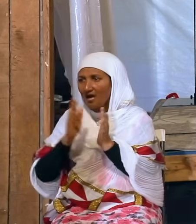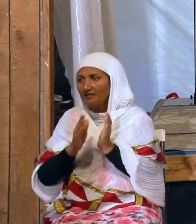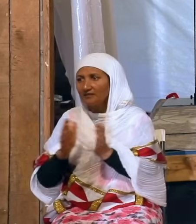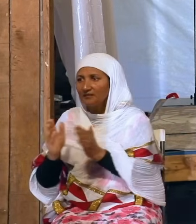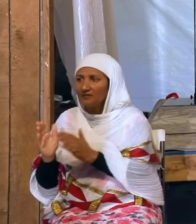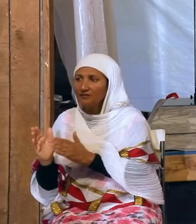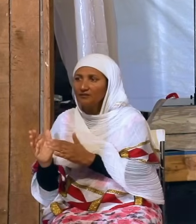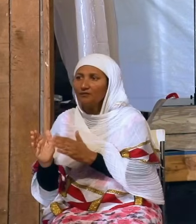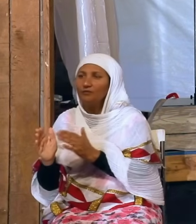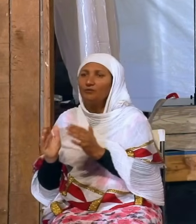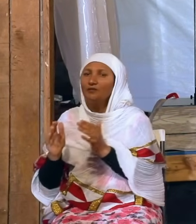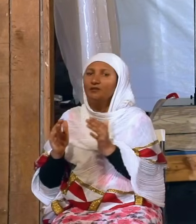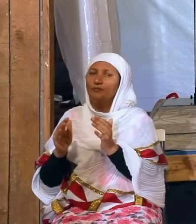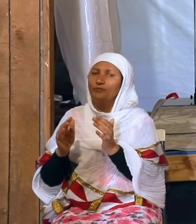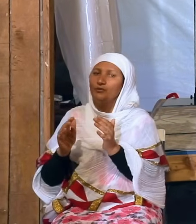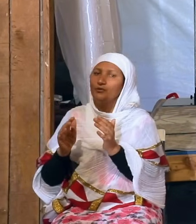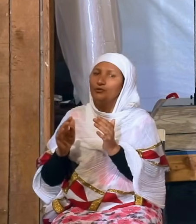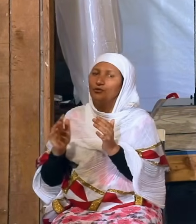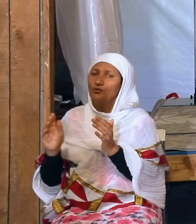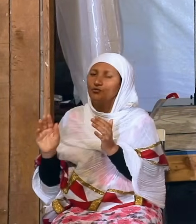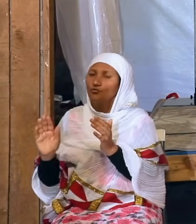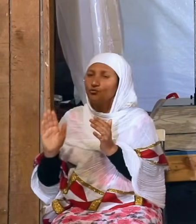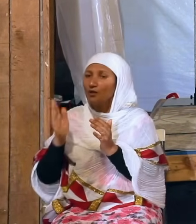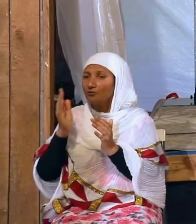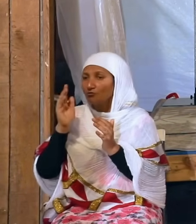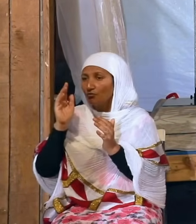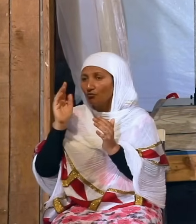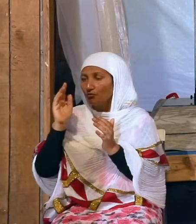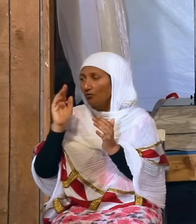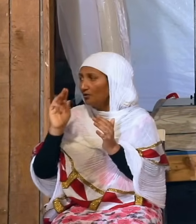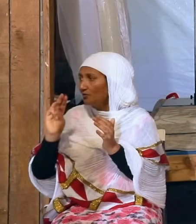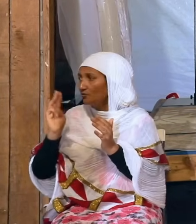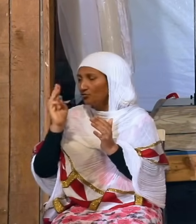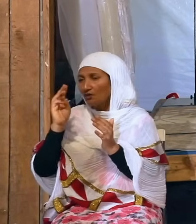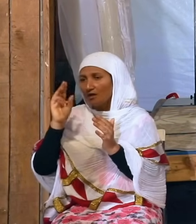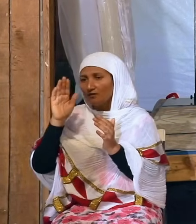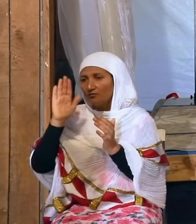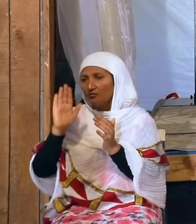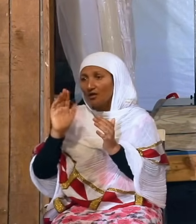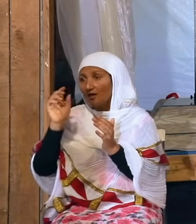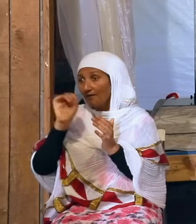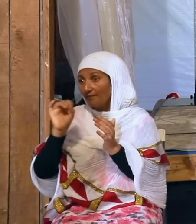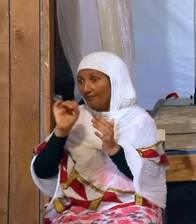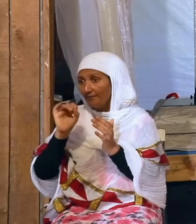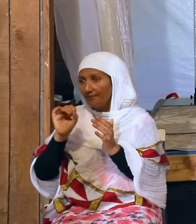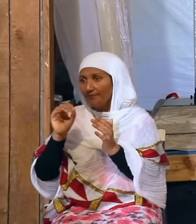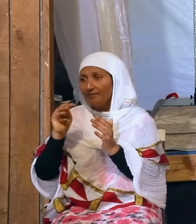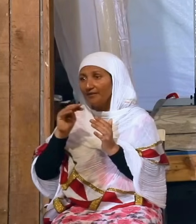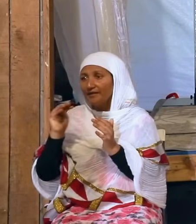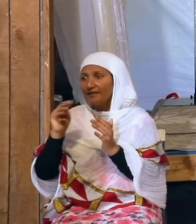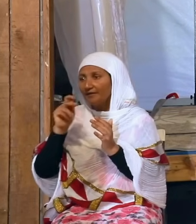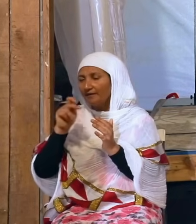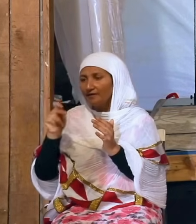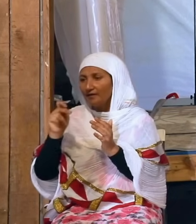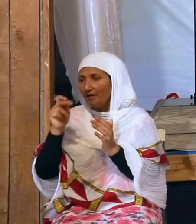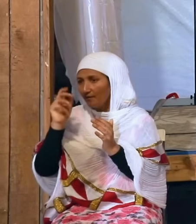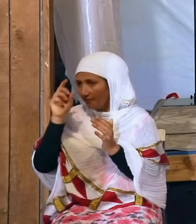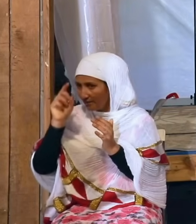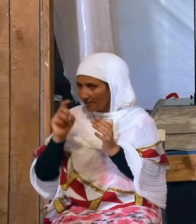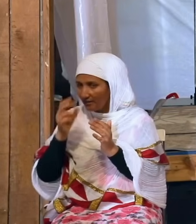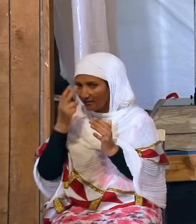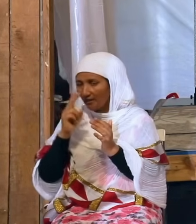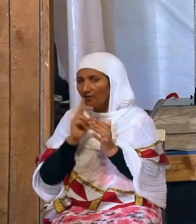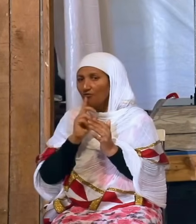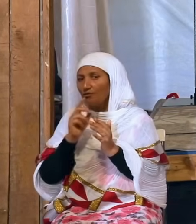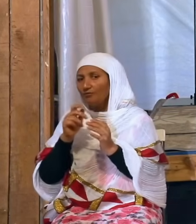እንደው በየሶሻል ሚዲያ ለአንድ ሰዓት ለአንድ ቀን ለሁለት ቀን ነው ሊታይ የሚችለው ስሙ ትዩት